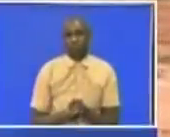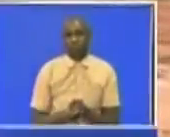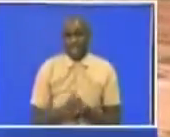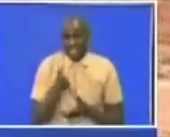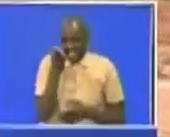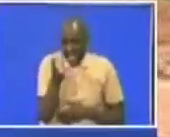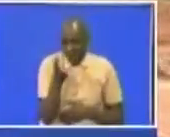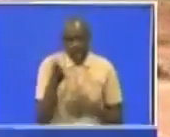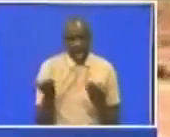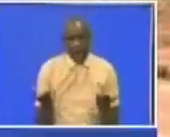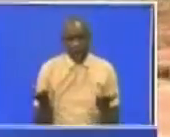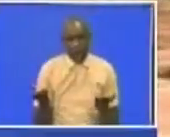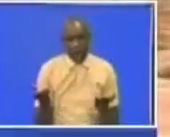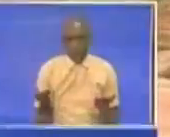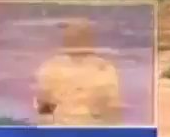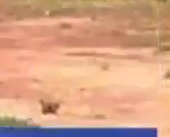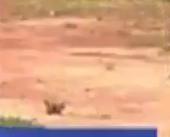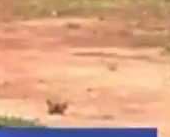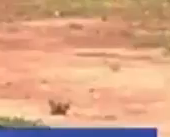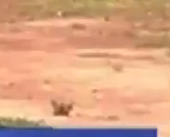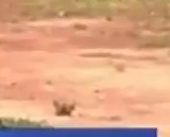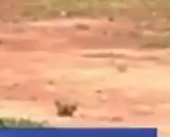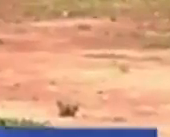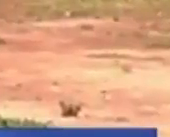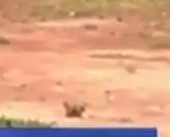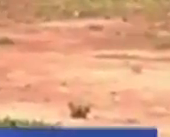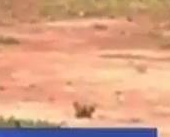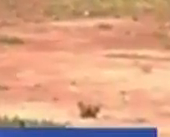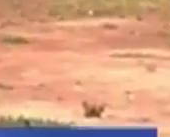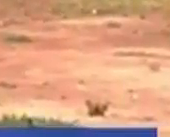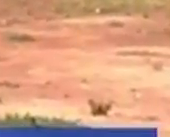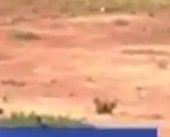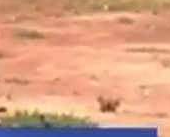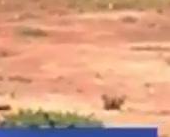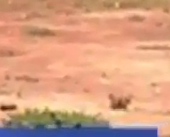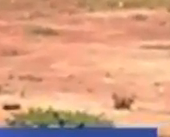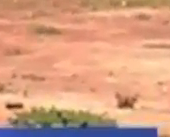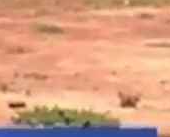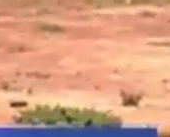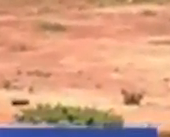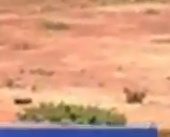Utangulizi. Ukipenda wasifu na wala sio majisifu.